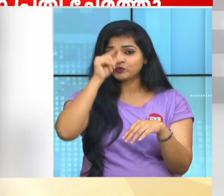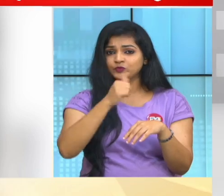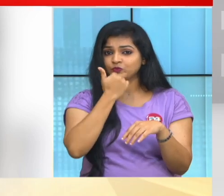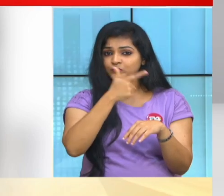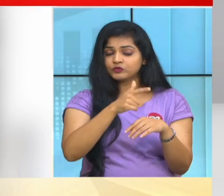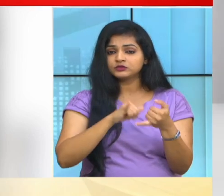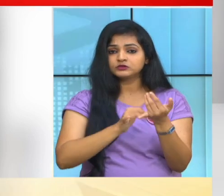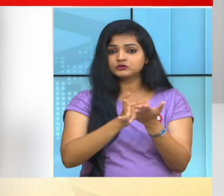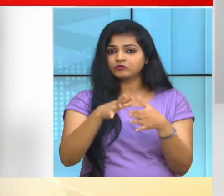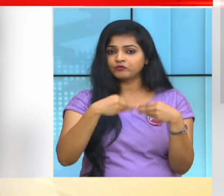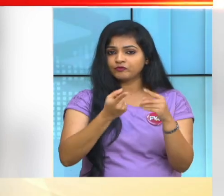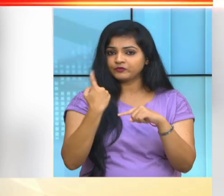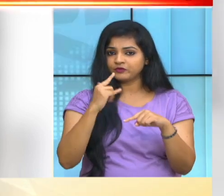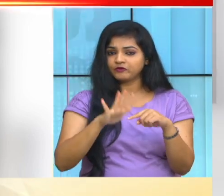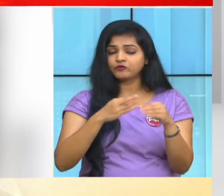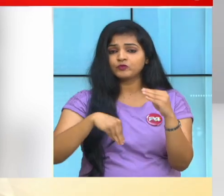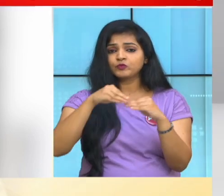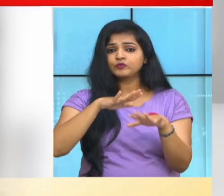നടപടികൾ ഇനി എങ്ങനെയായിരിക്കും ഷഫീ?